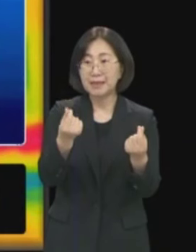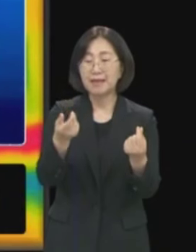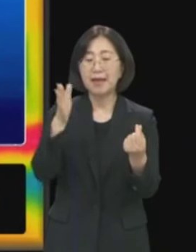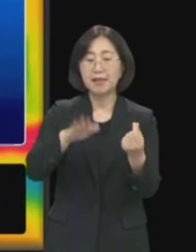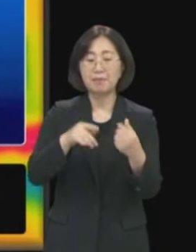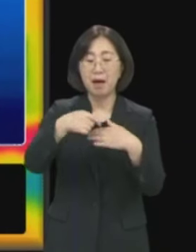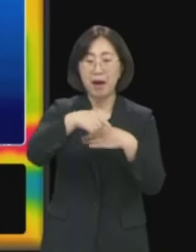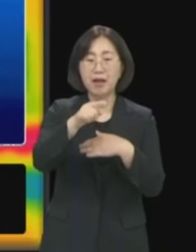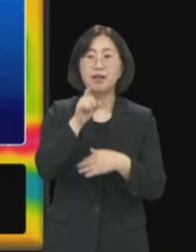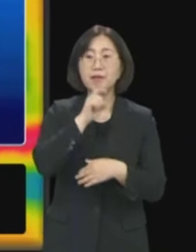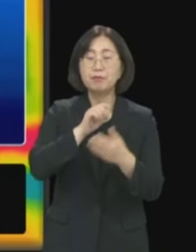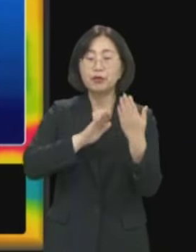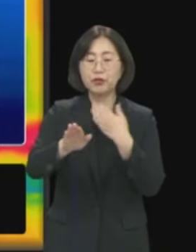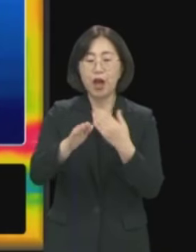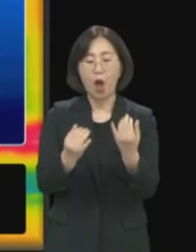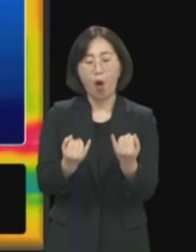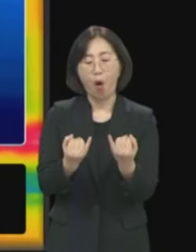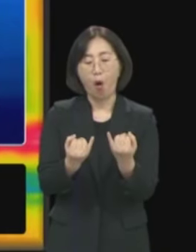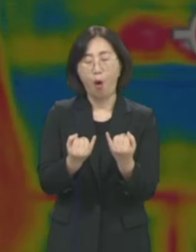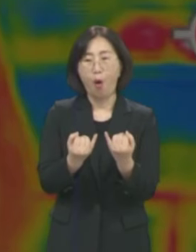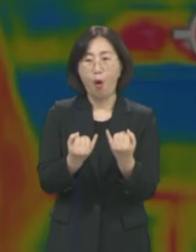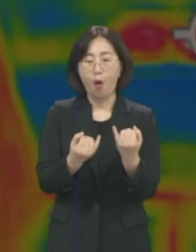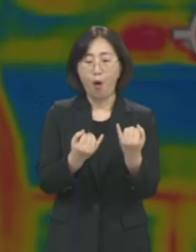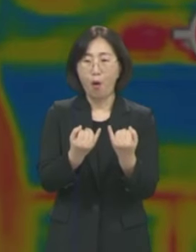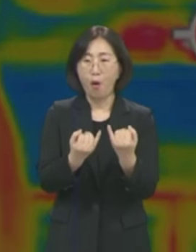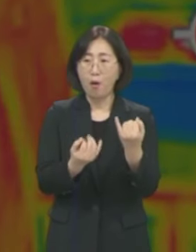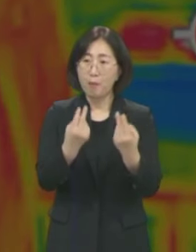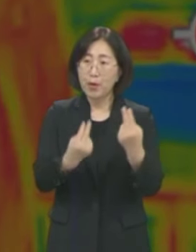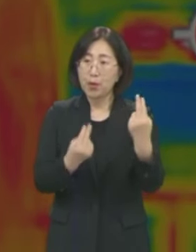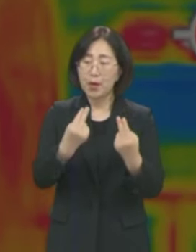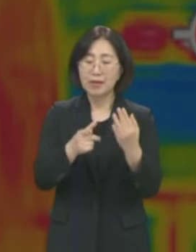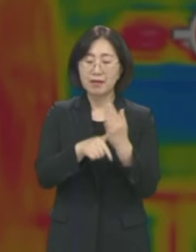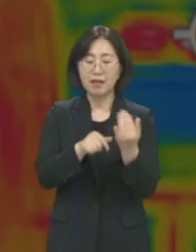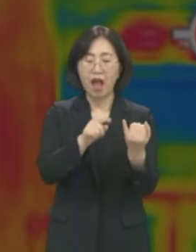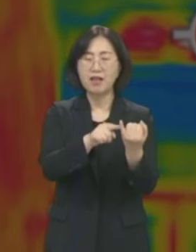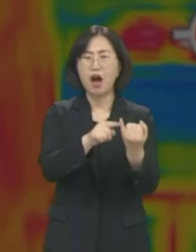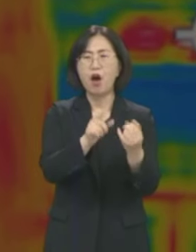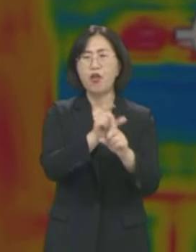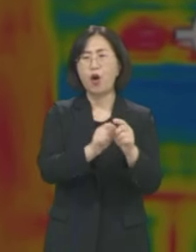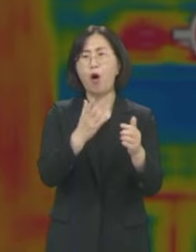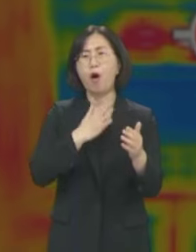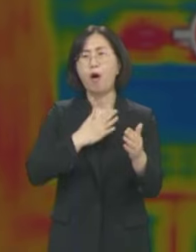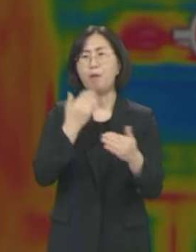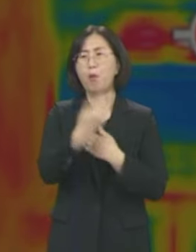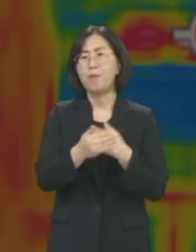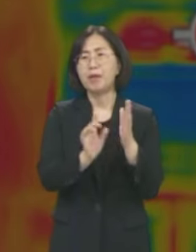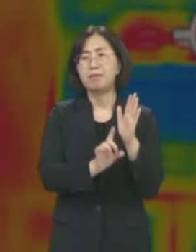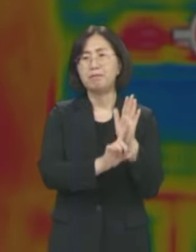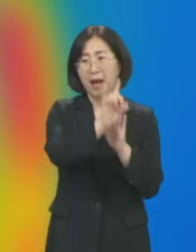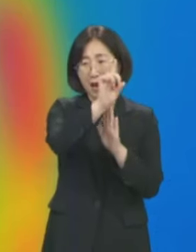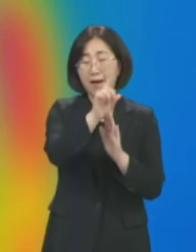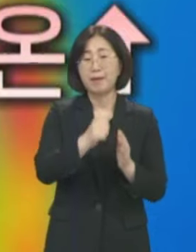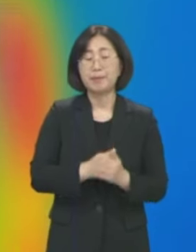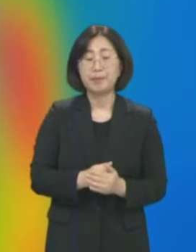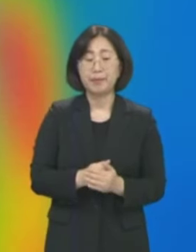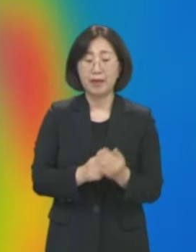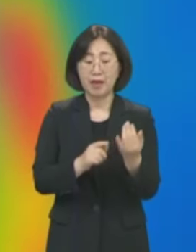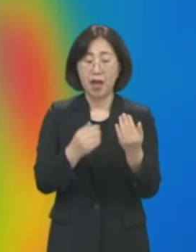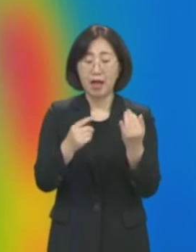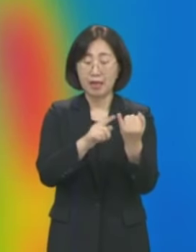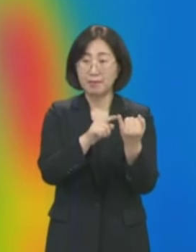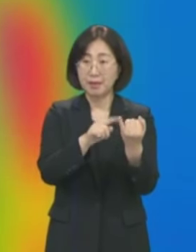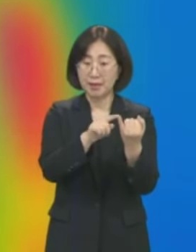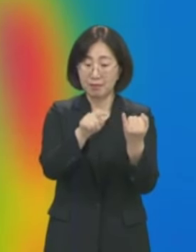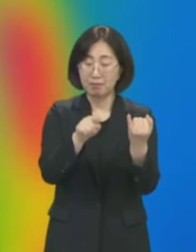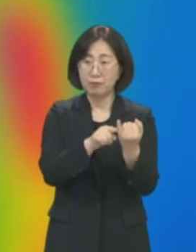지나자 40도에 해당하는 흰색 부분이 기자에 비해 임신부에게 훨씬 많이 나타났습니다. 임신부의 체온이